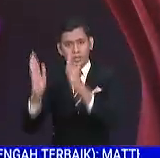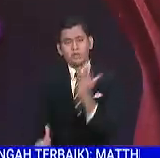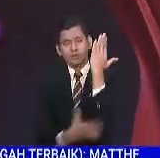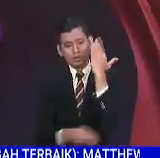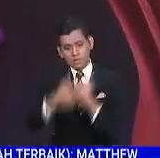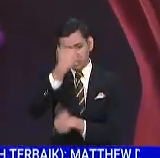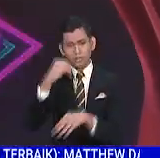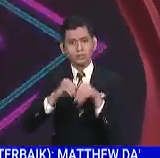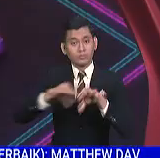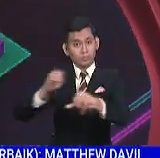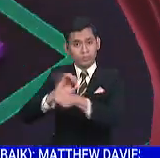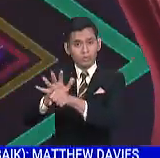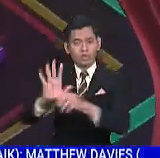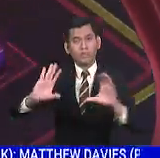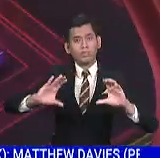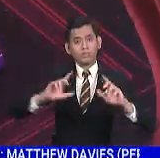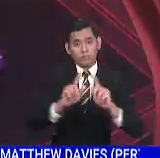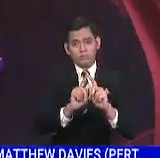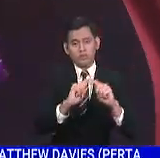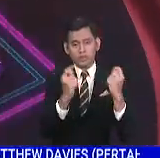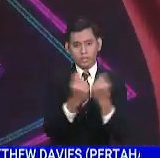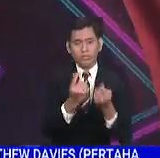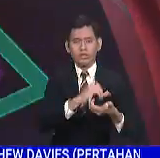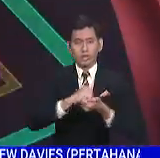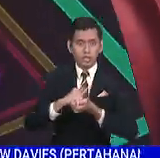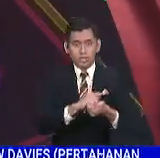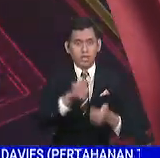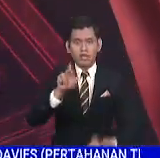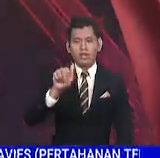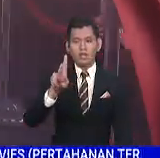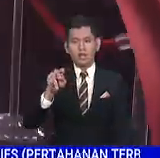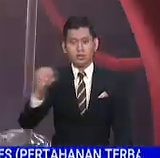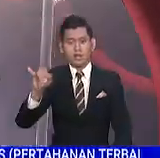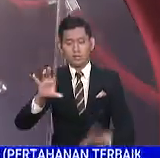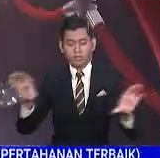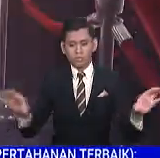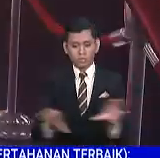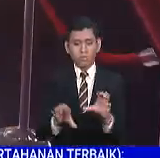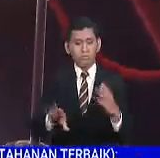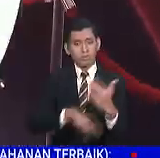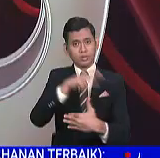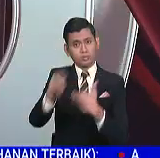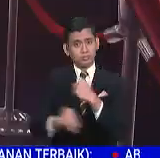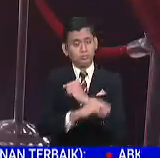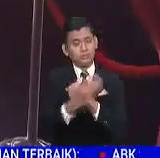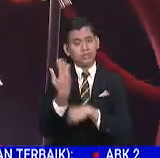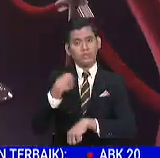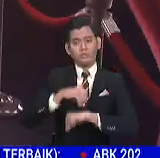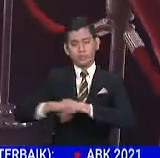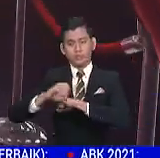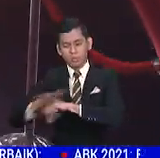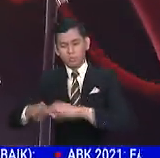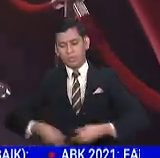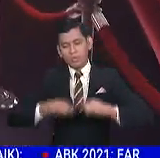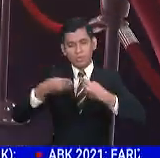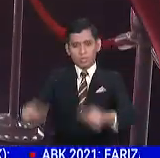ekoran COVID-19, Kumpulan Rabbani menggerakkan misi bakul makanan kesihatan produk artis Nasheed. Turut terlibat dalam misi bantuan